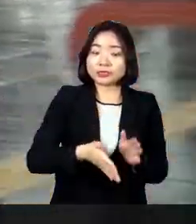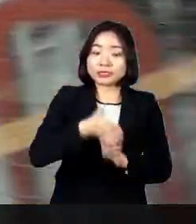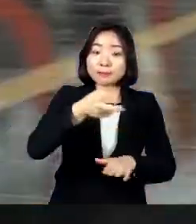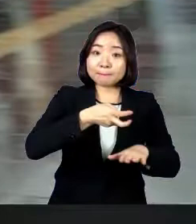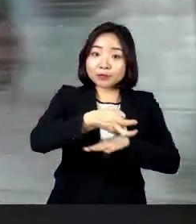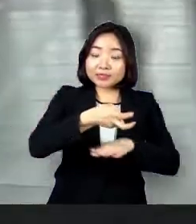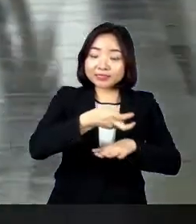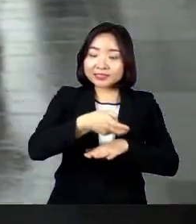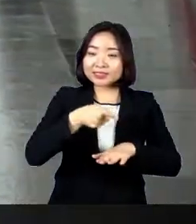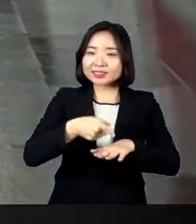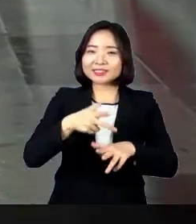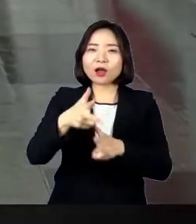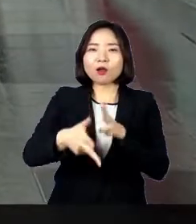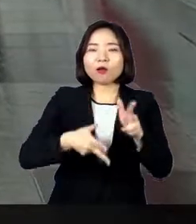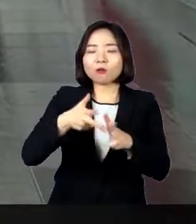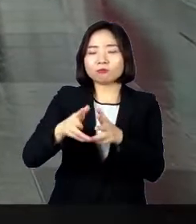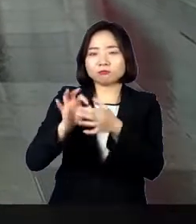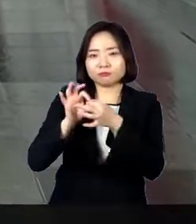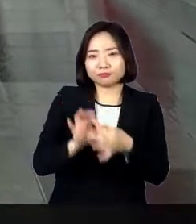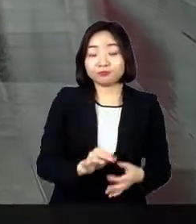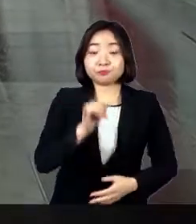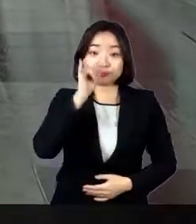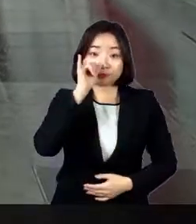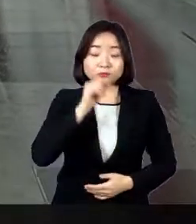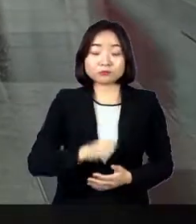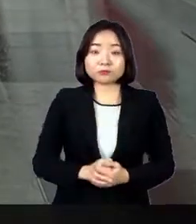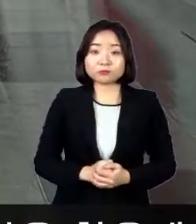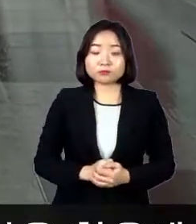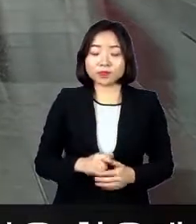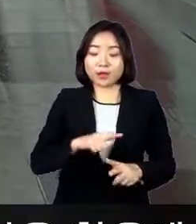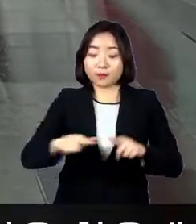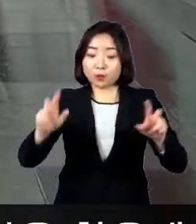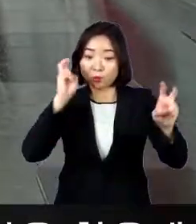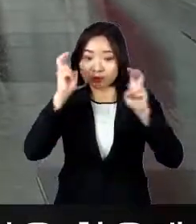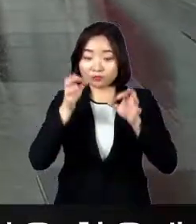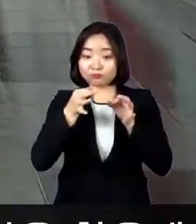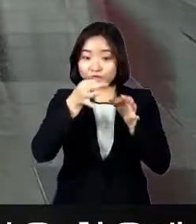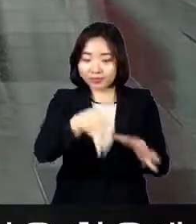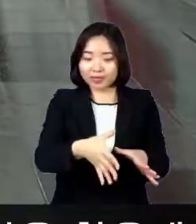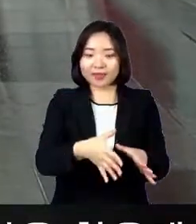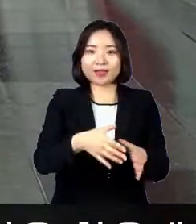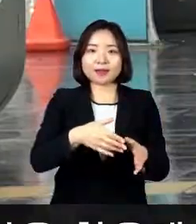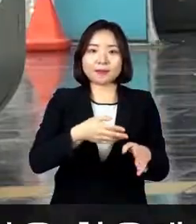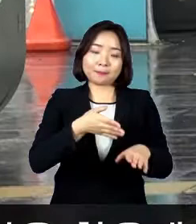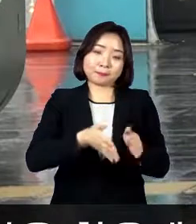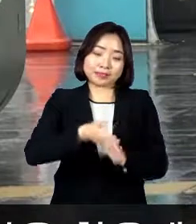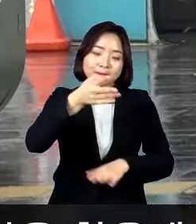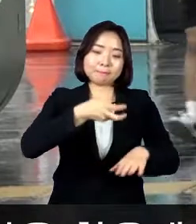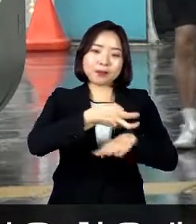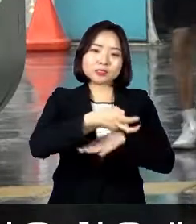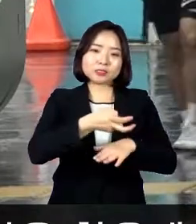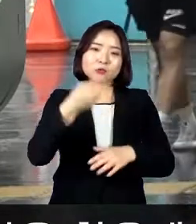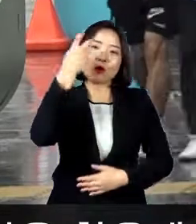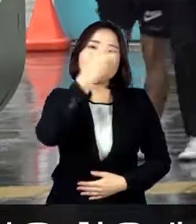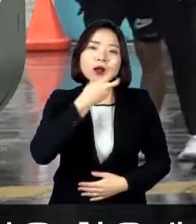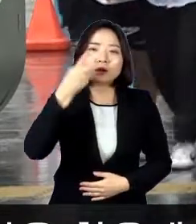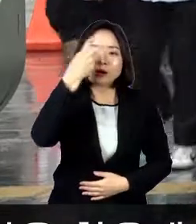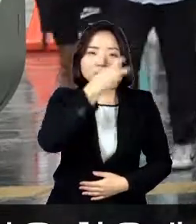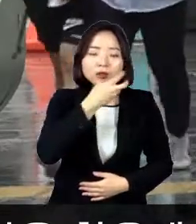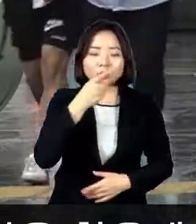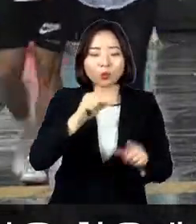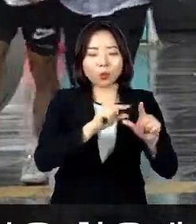작년부터 시내버스 승강장 민간 투자 사업을 진행하고 있는데요. 민간 기업의 투자를 통해 승강장을 설치